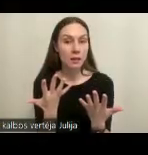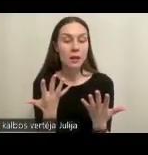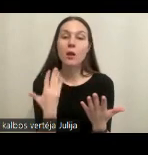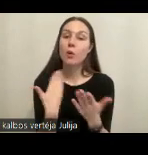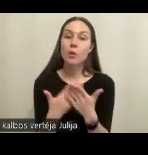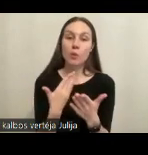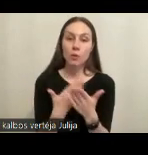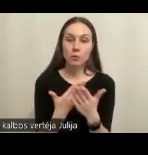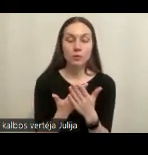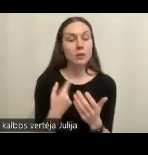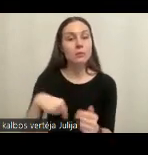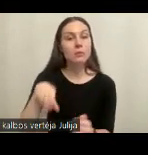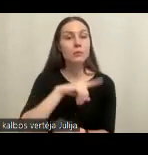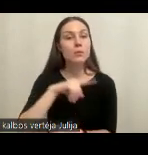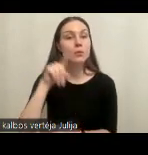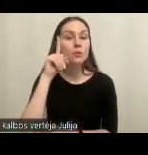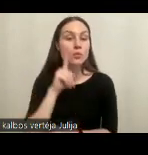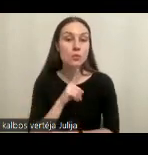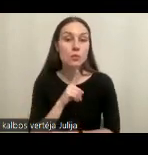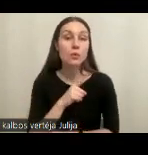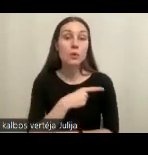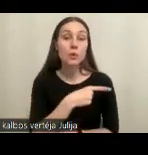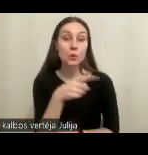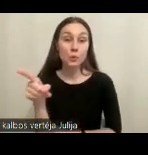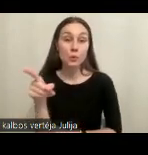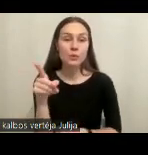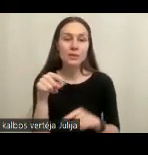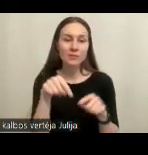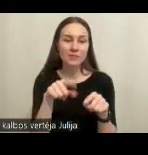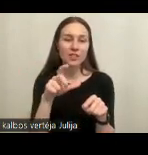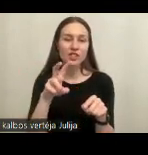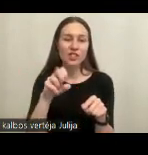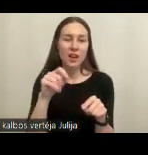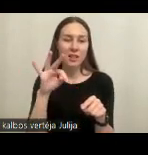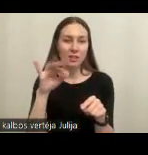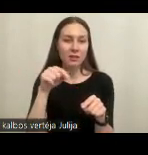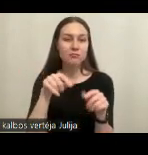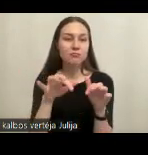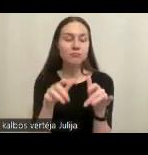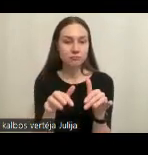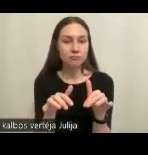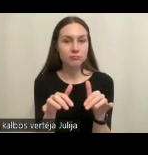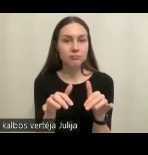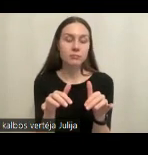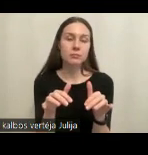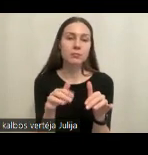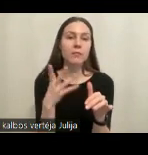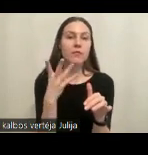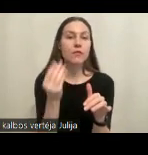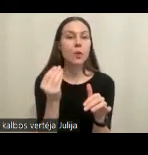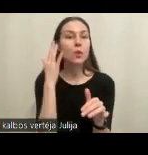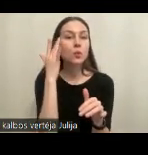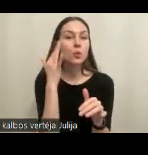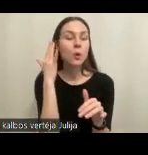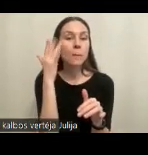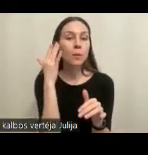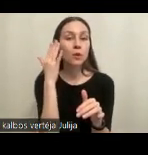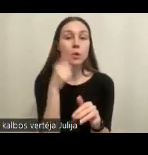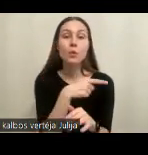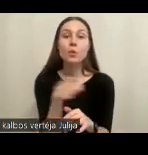Mes norėtumėme, kad jūs pokalbių lankė tiesiog pasidalintumėte su mumis savo nuomonę dėl to, kas